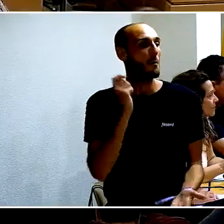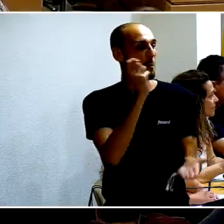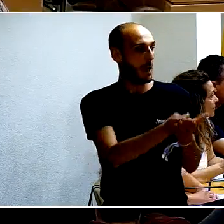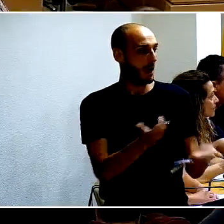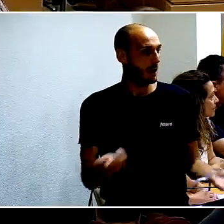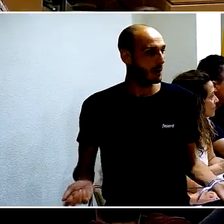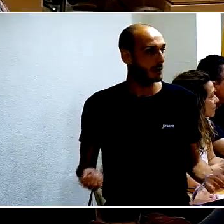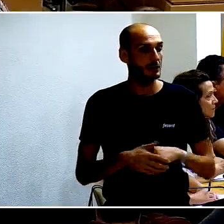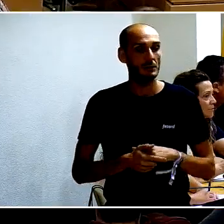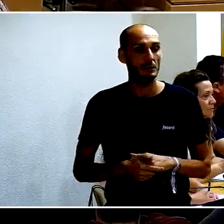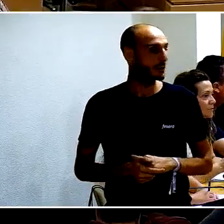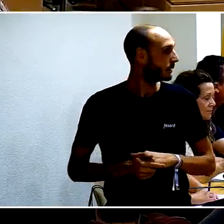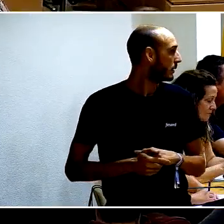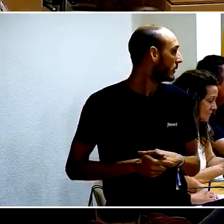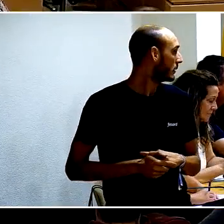Hombre, no.